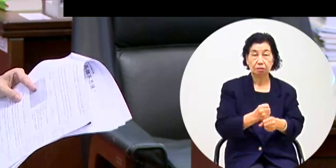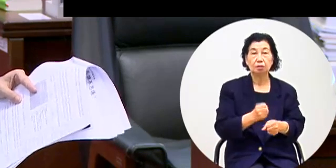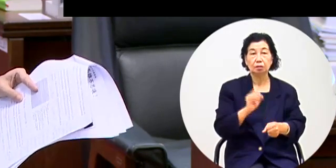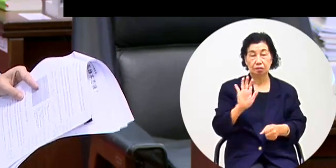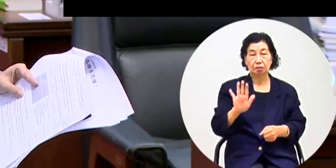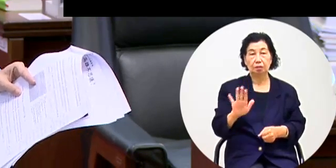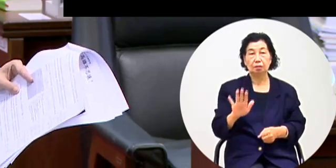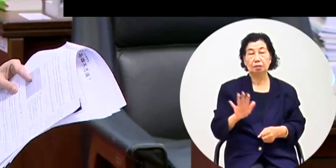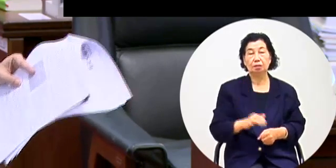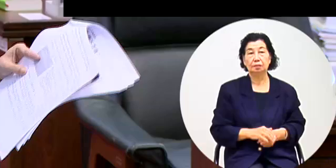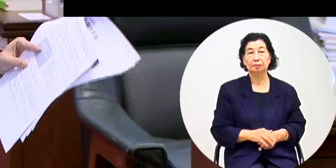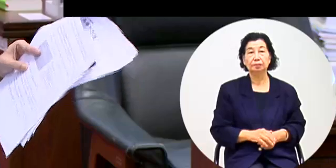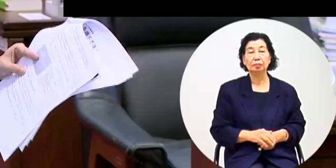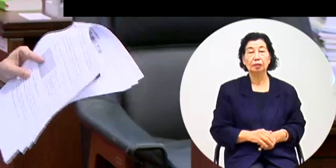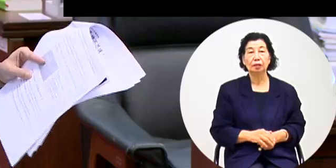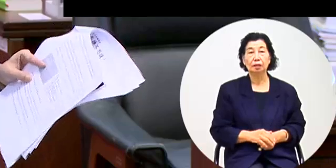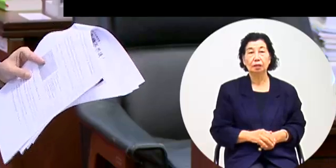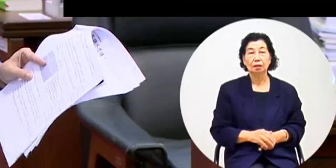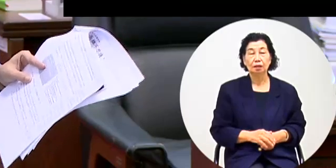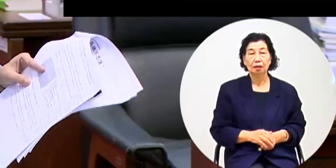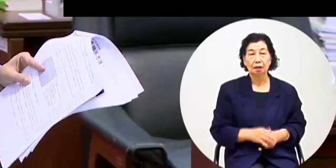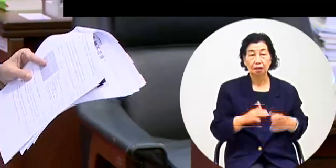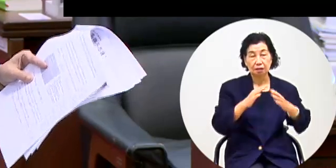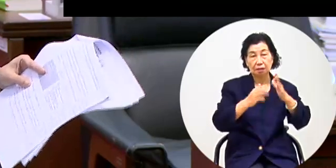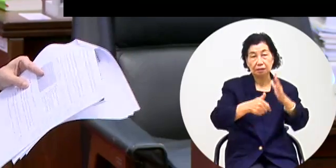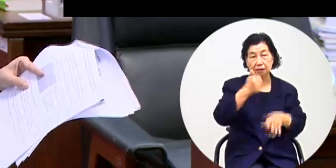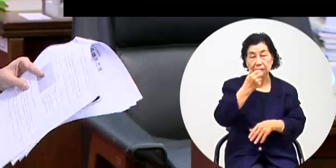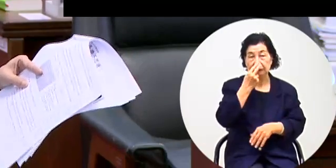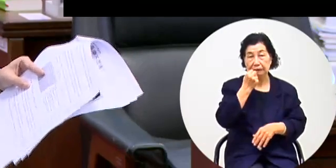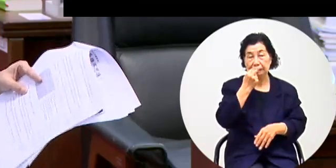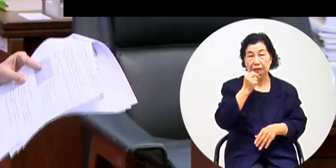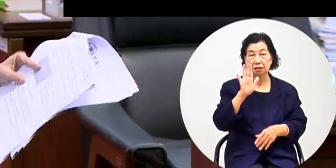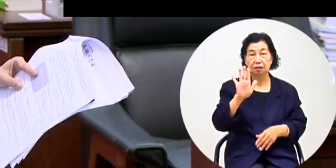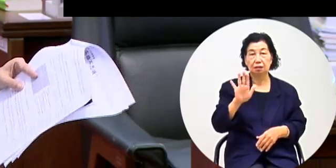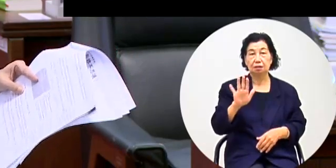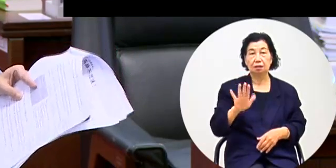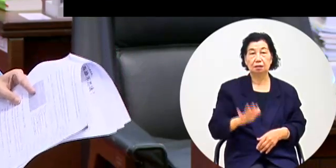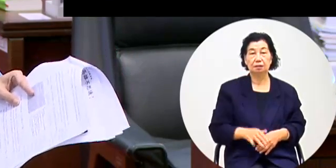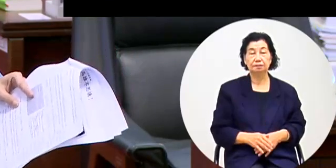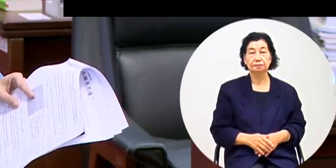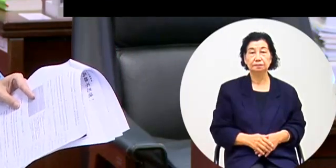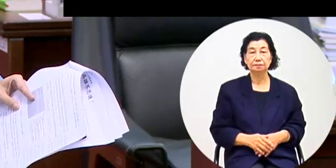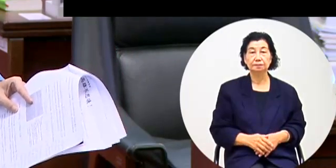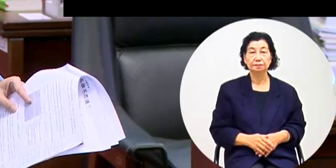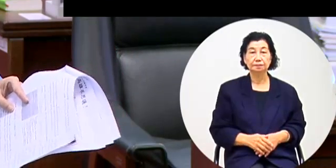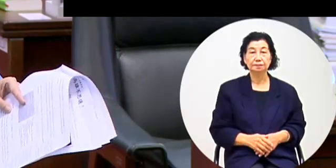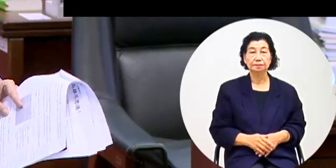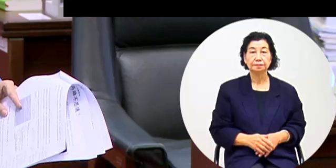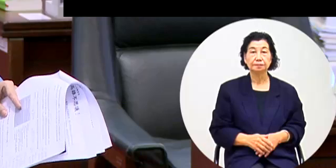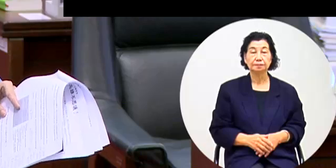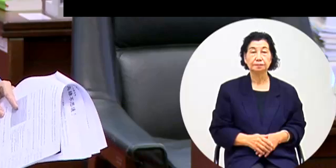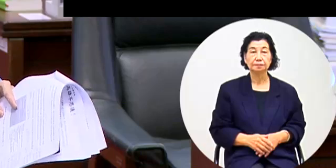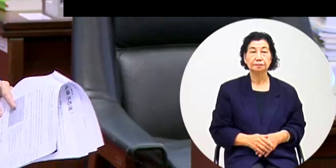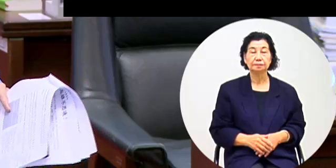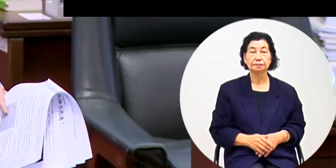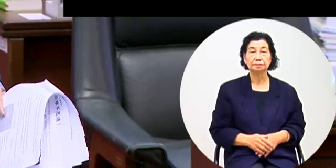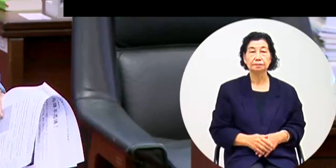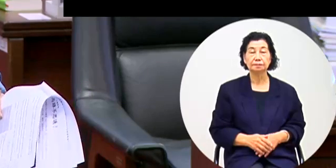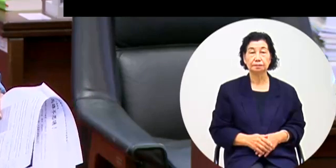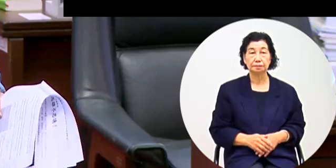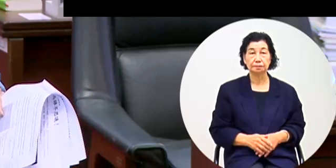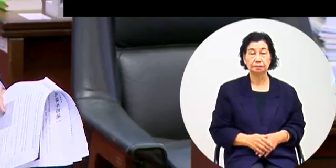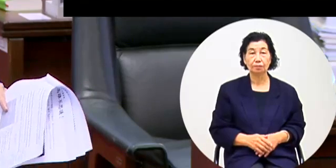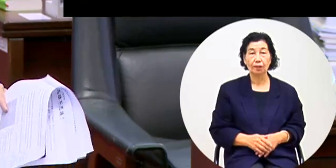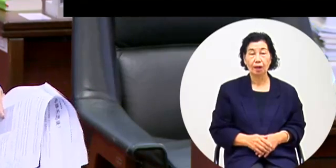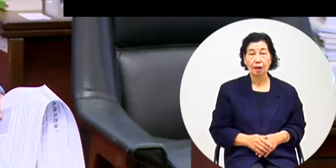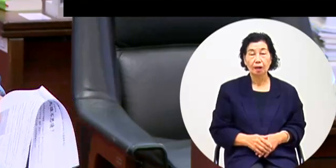哟。那我所以呢，我在这边希望啦哈，就是说，如果啦，大家不把底渣